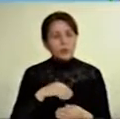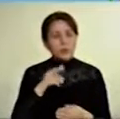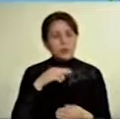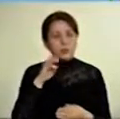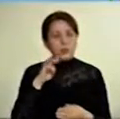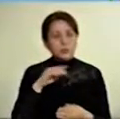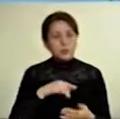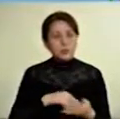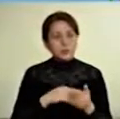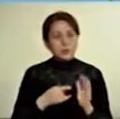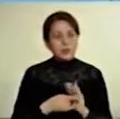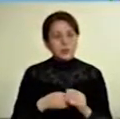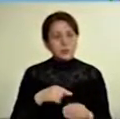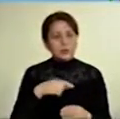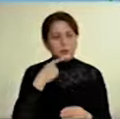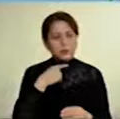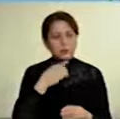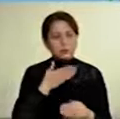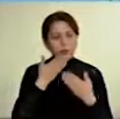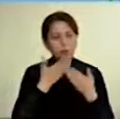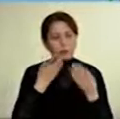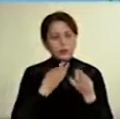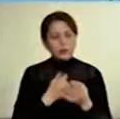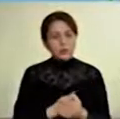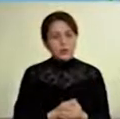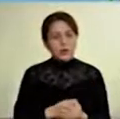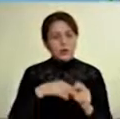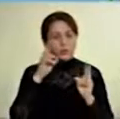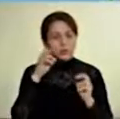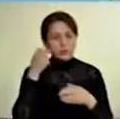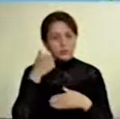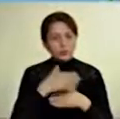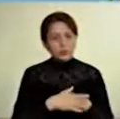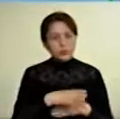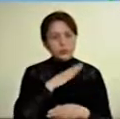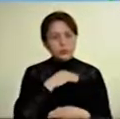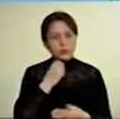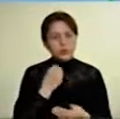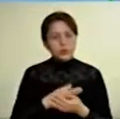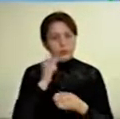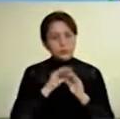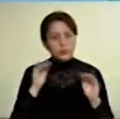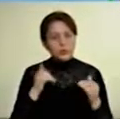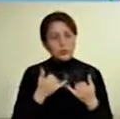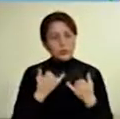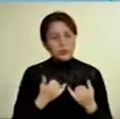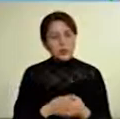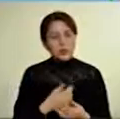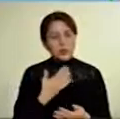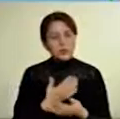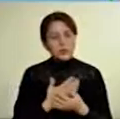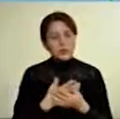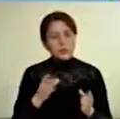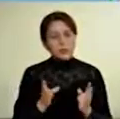desimetr kvadratlar deb o'qirkanmiz. Mavzu sizga tushunarli bo'layotgan bo'lsa, aziz o'quvchilar, keling endi masalalar